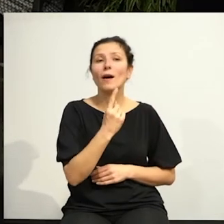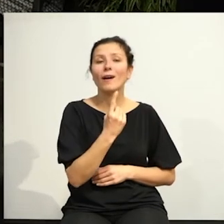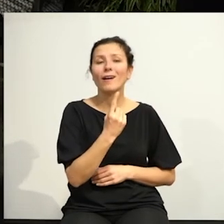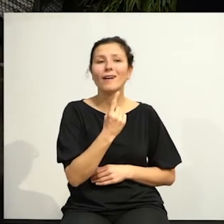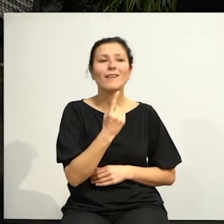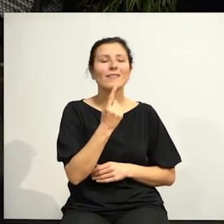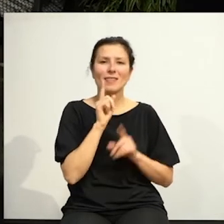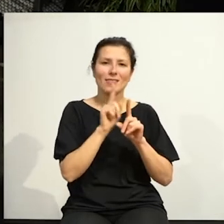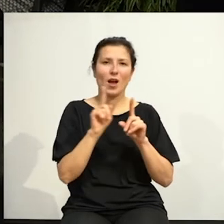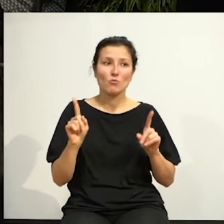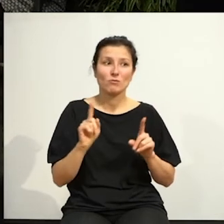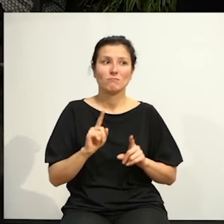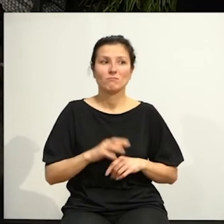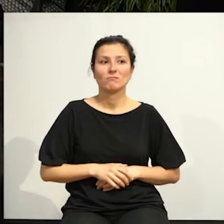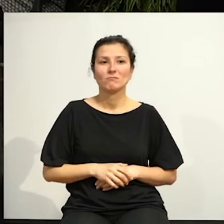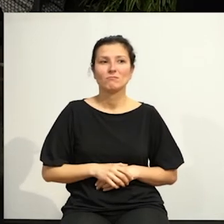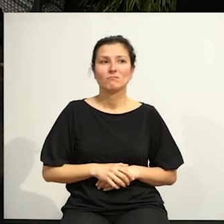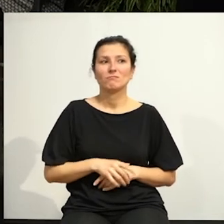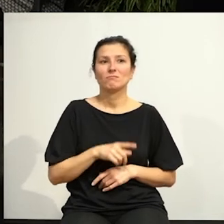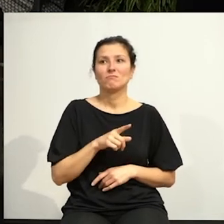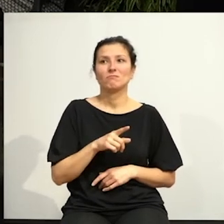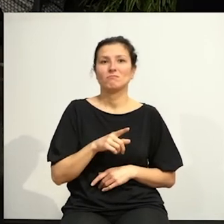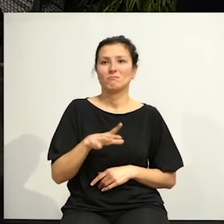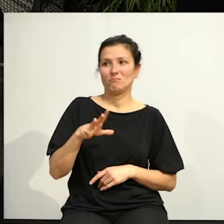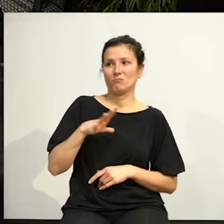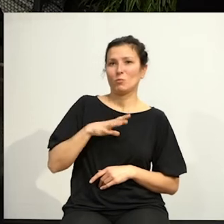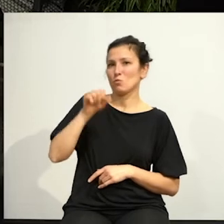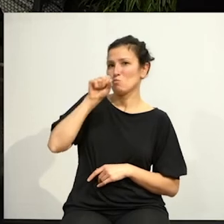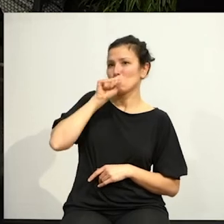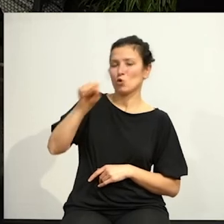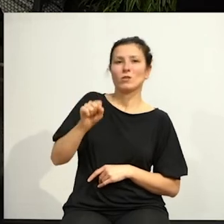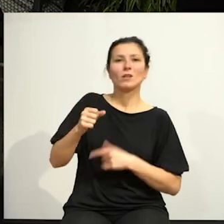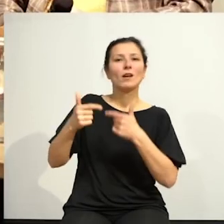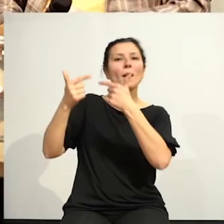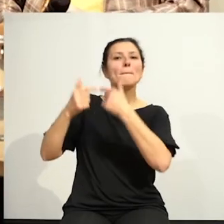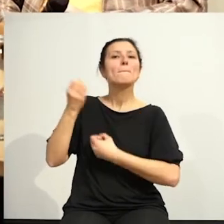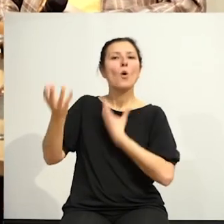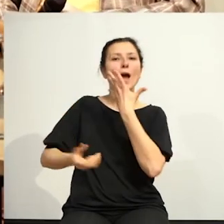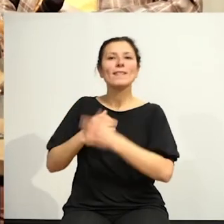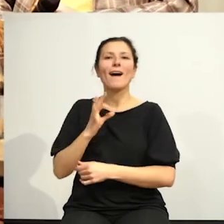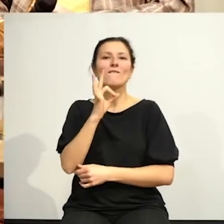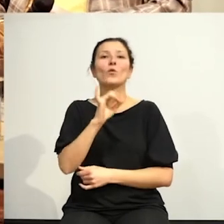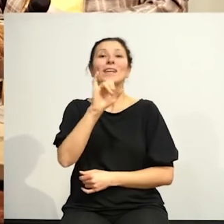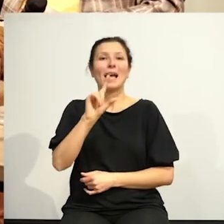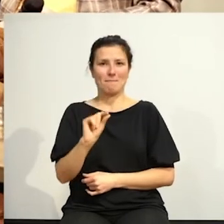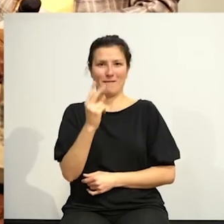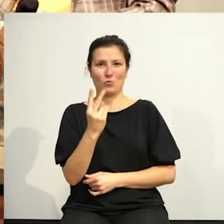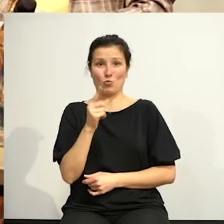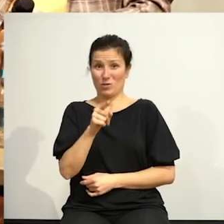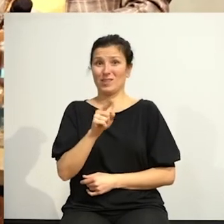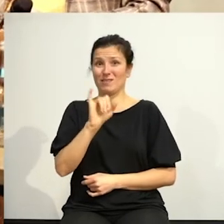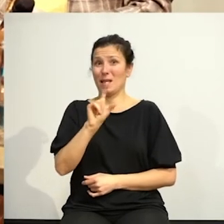z nauczycieli, że to przecież był ulubiony poeta Jana Pawła II. No więc on musi być wielki, prawda?